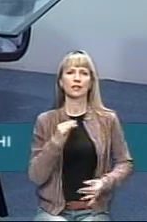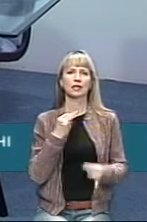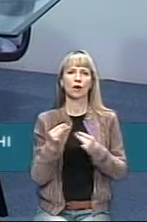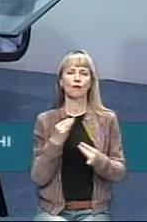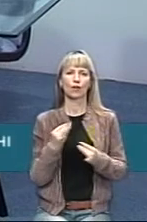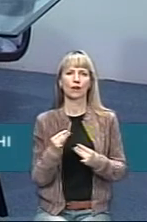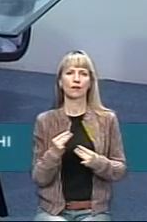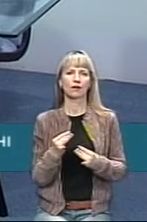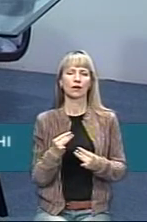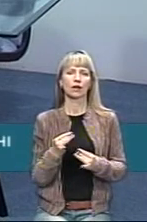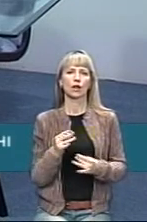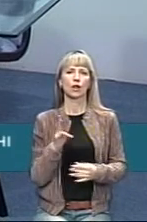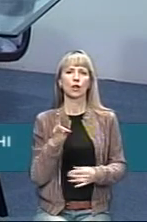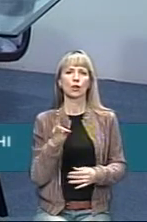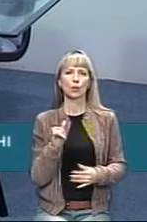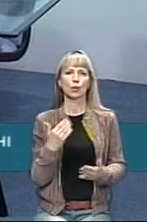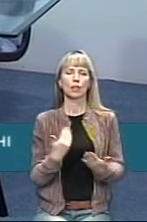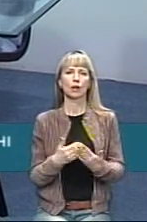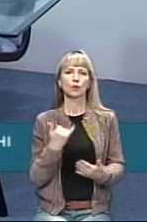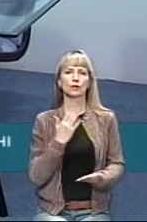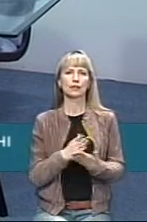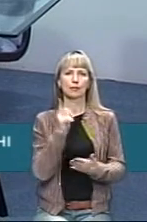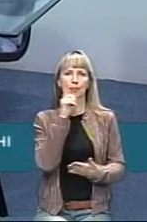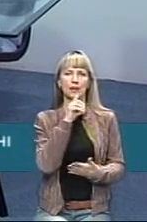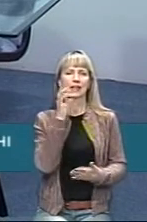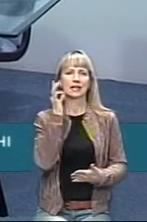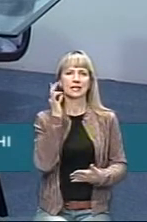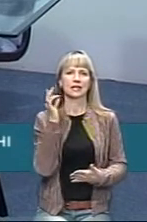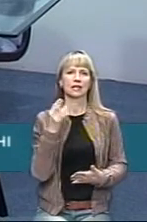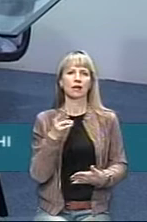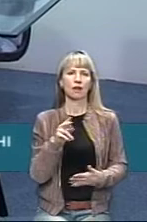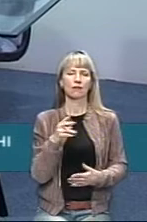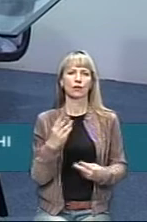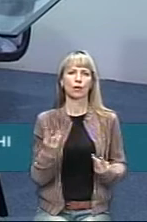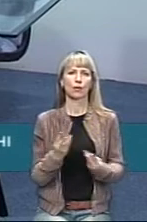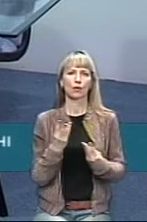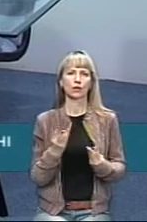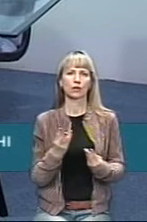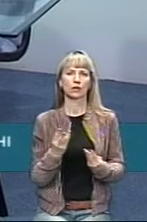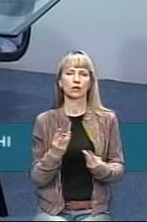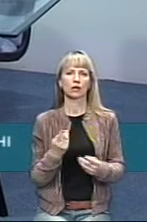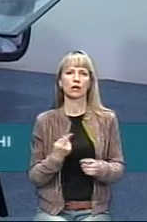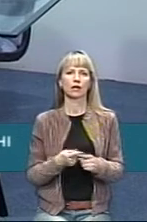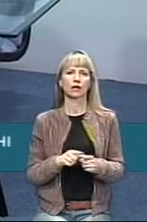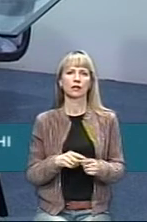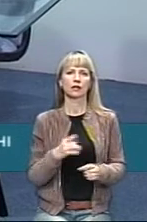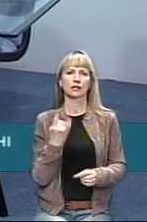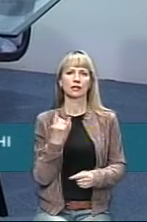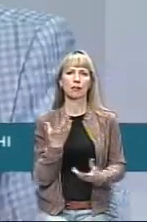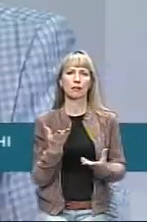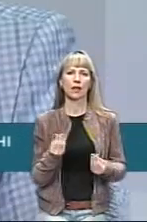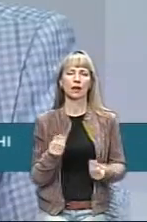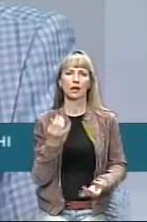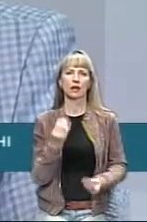заговорив. Ну, наприклад, у нас є маленьке лисеня. Воно обгоріле. Це звичайна дитяча м'яка